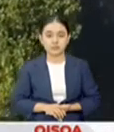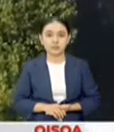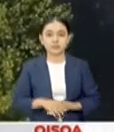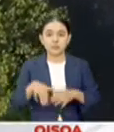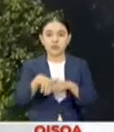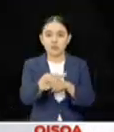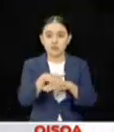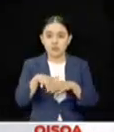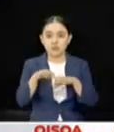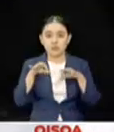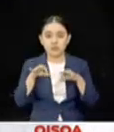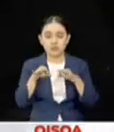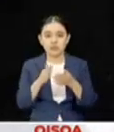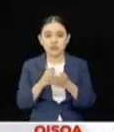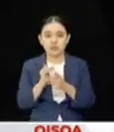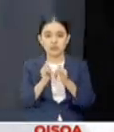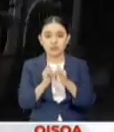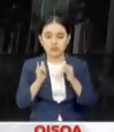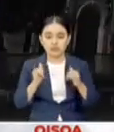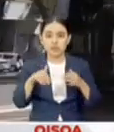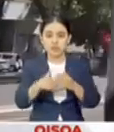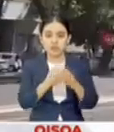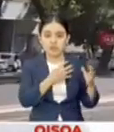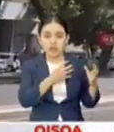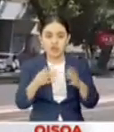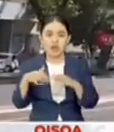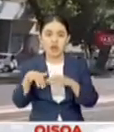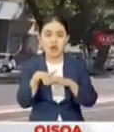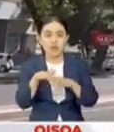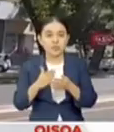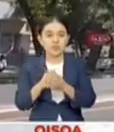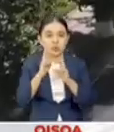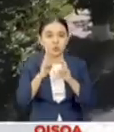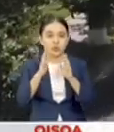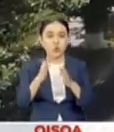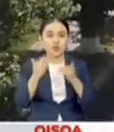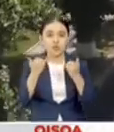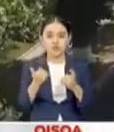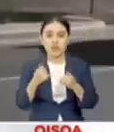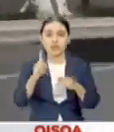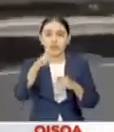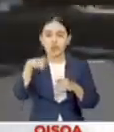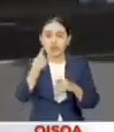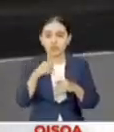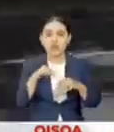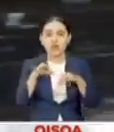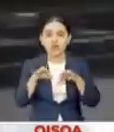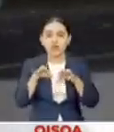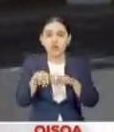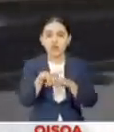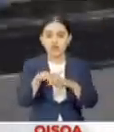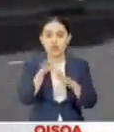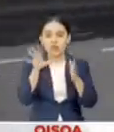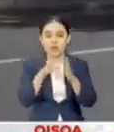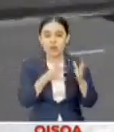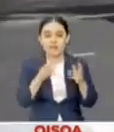Jamoat transporti tizimi takomillashtirilib, yangi avtobuslar xalqimizga xizmat ko'rsatib kelmoqda. Ayniqsa, jamoat transporti tarkibiga